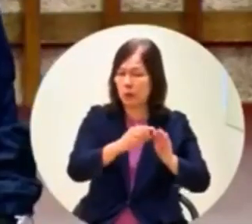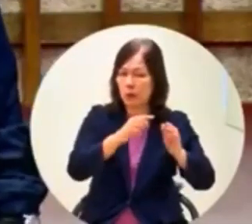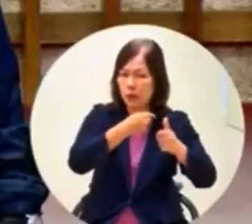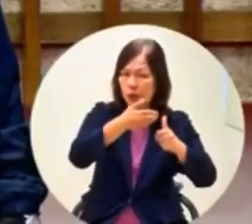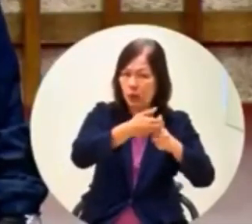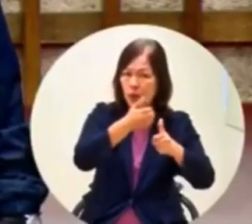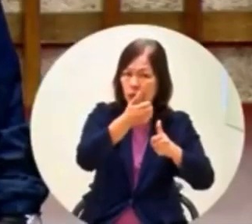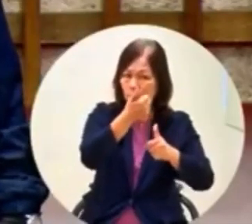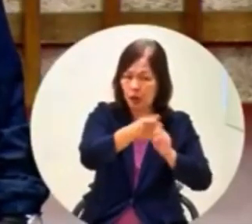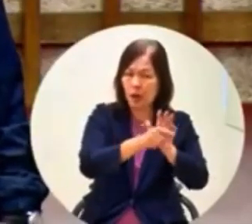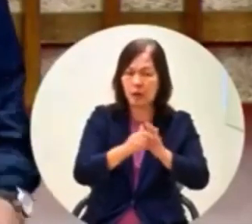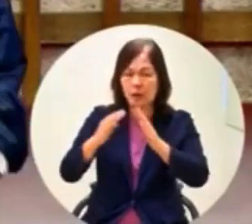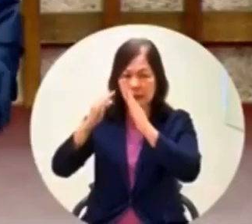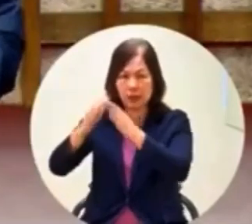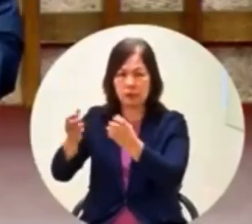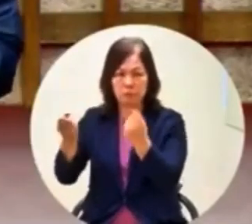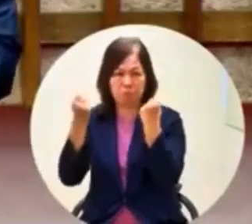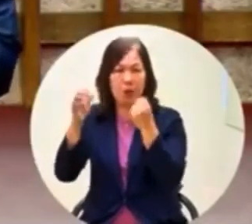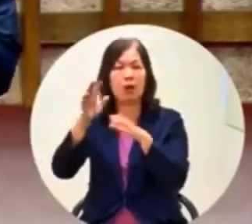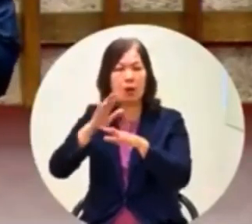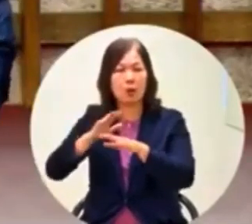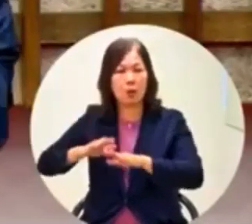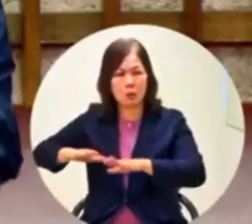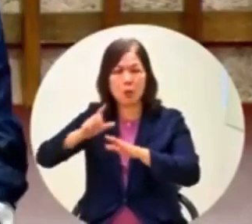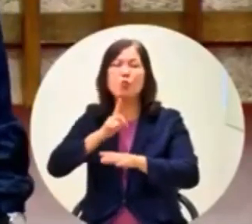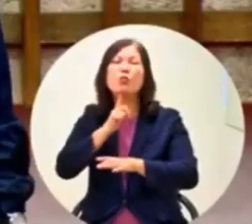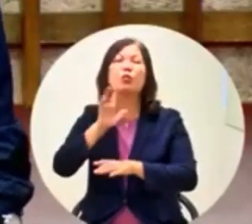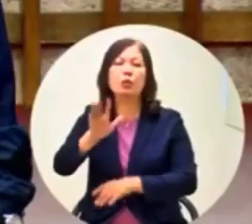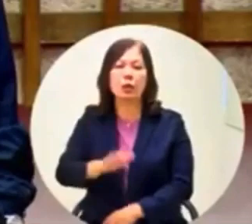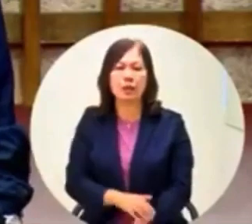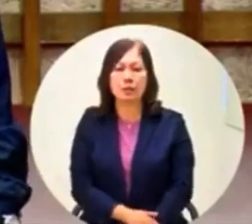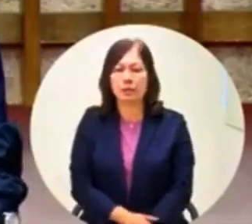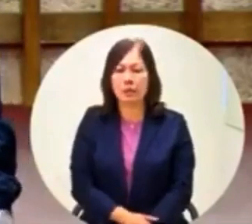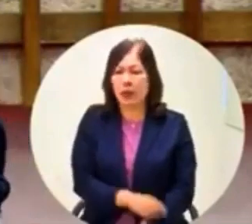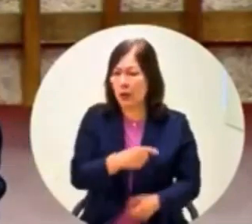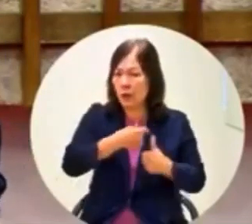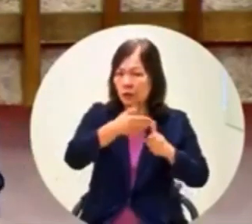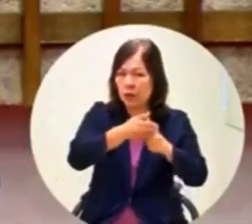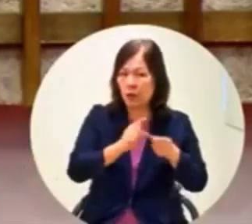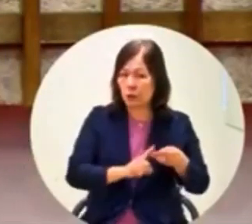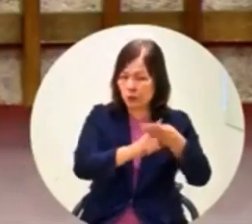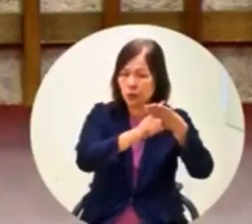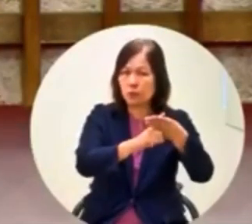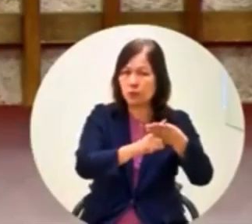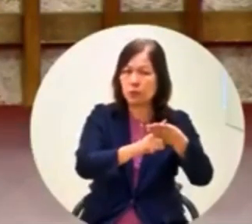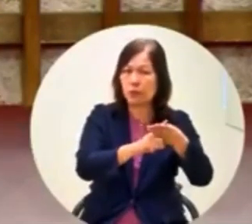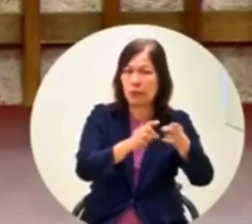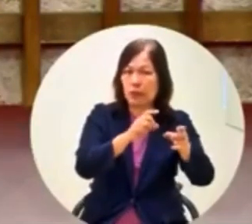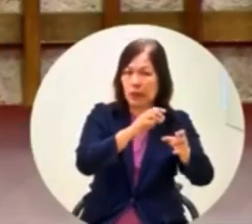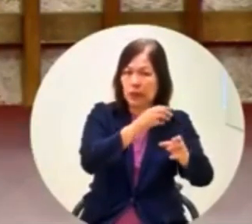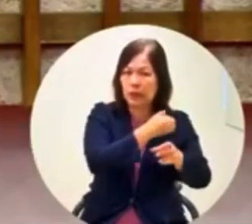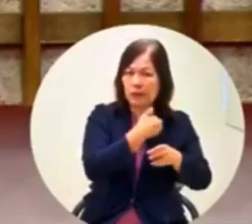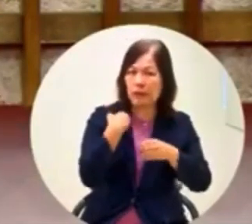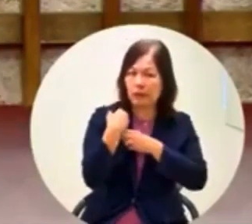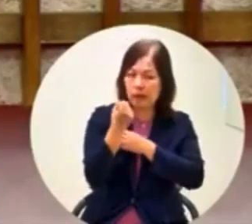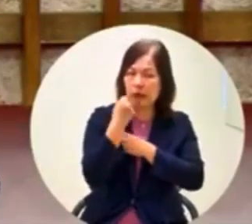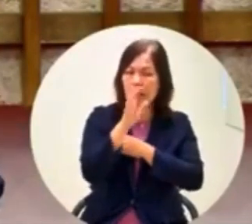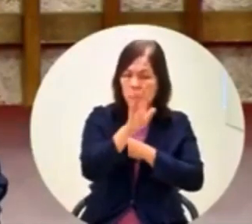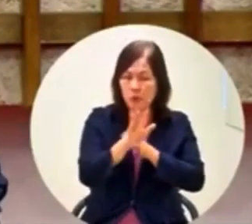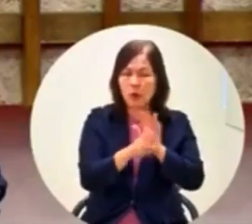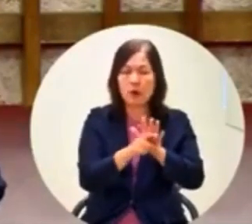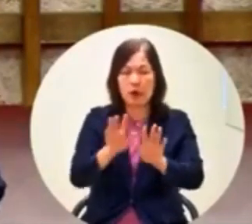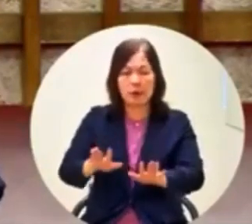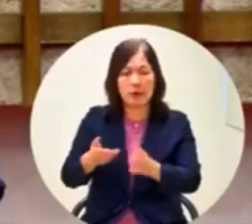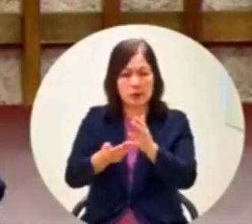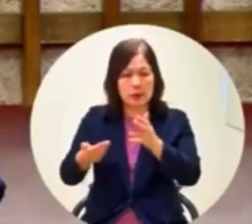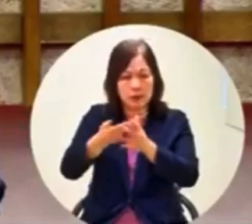会富强，这就是今年教育的主体功能。而且今年市长提升为双语教育，在双语